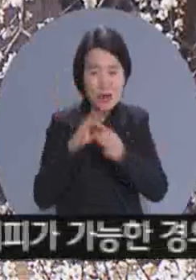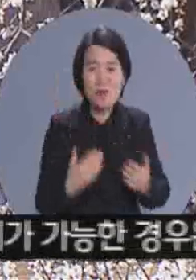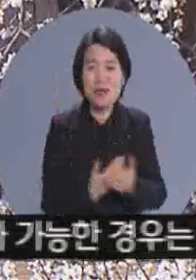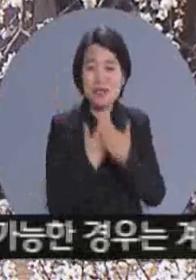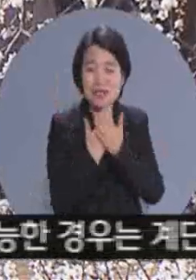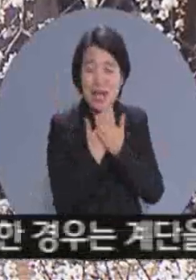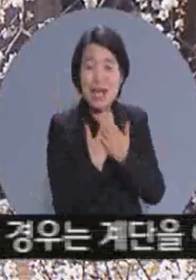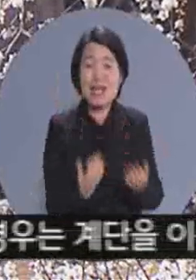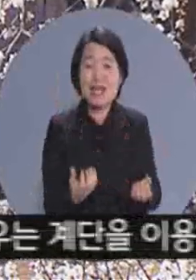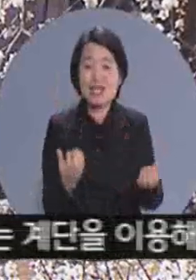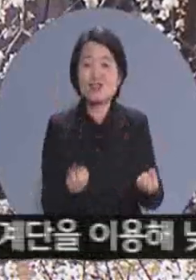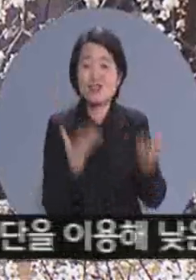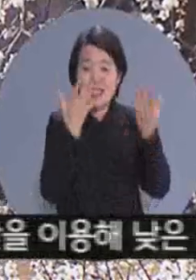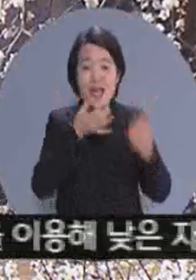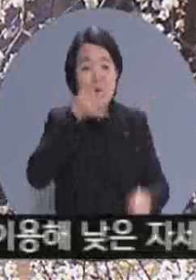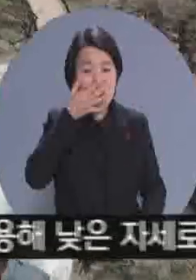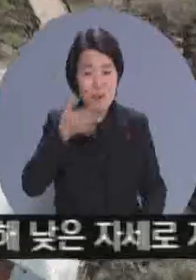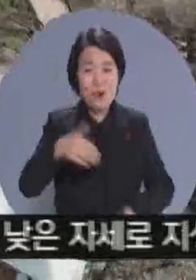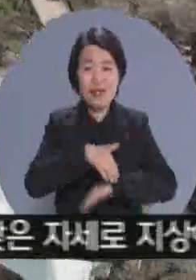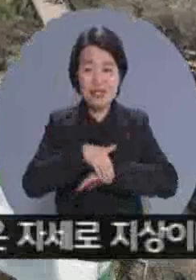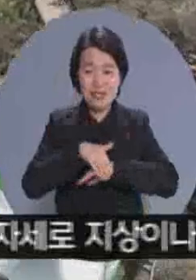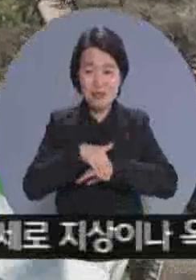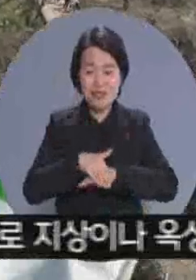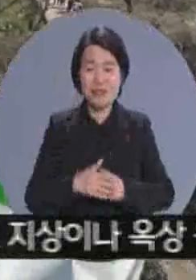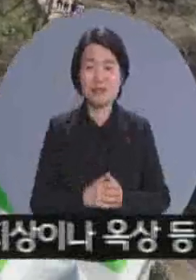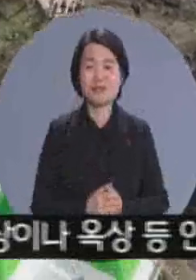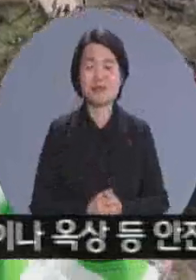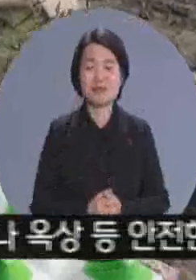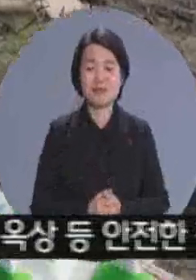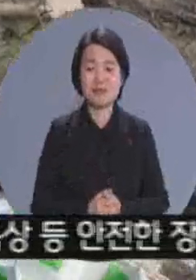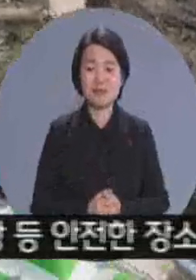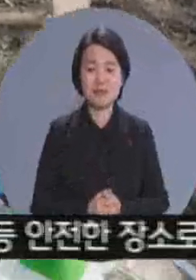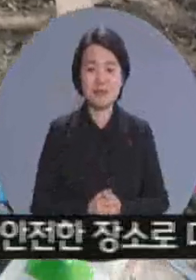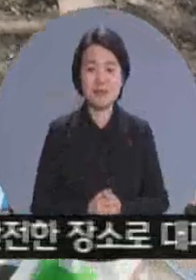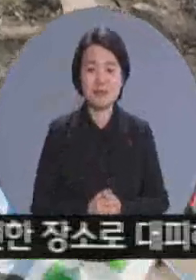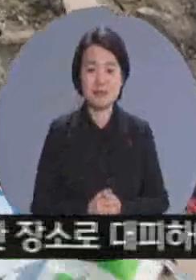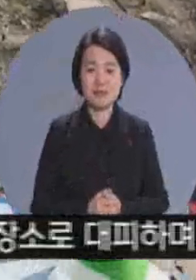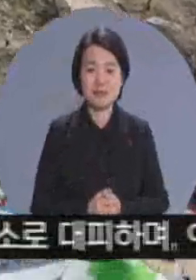관광 축제를 선보일 예정입니다 MBC 뉴스